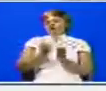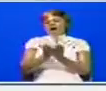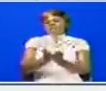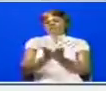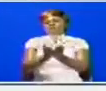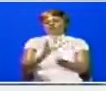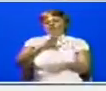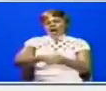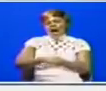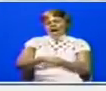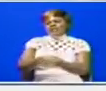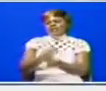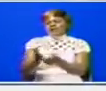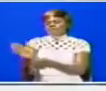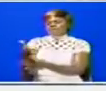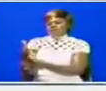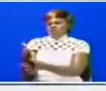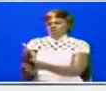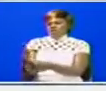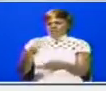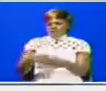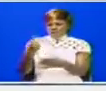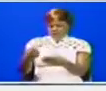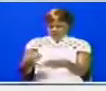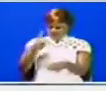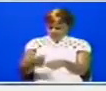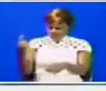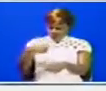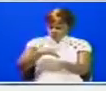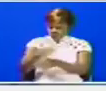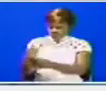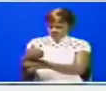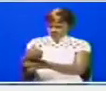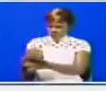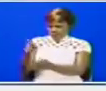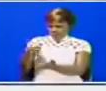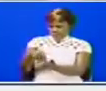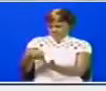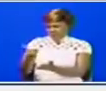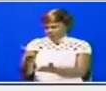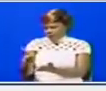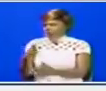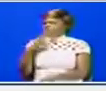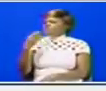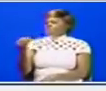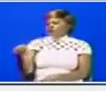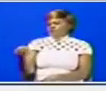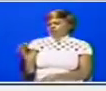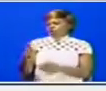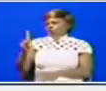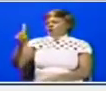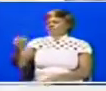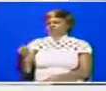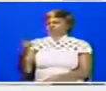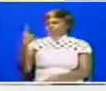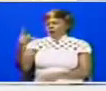warahisisha kuhudumiwa kabla wengine. Na kisha wajapo kuchukua samaki, ni lazima ulipe kati ya shilingi 500 na 1000 kwa